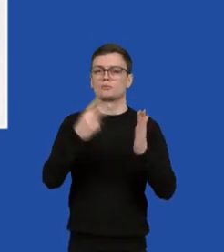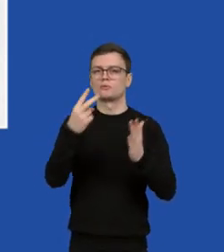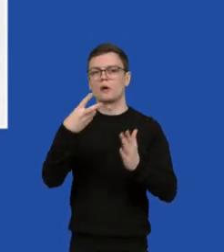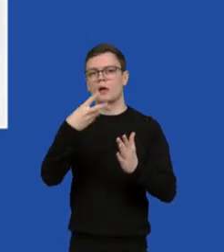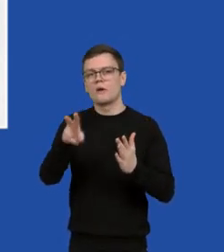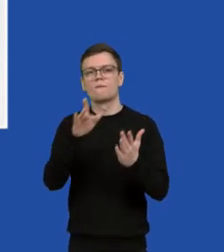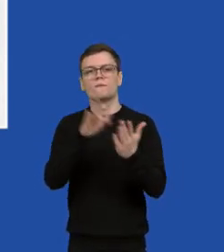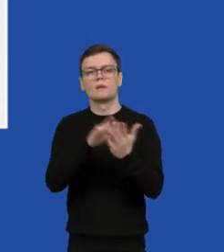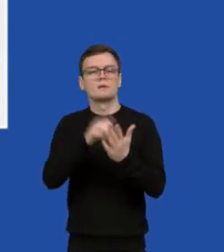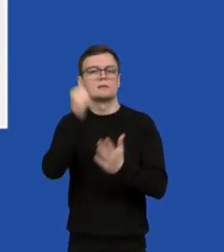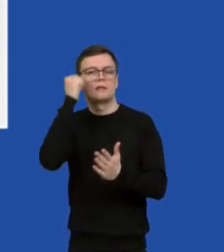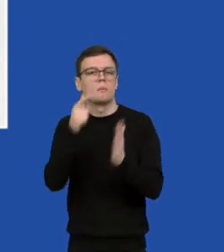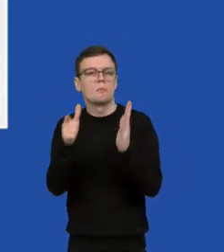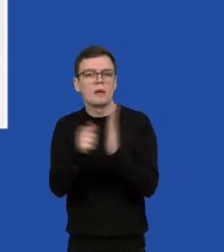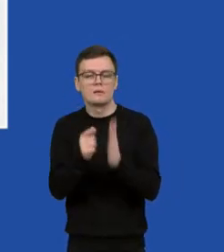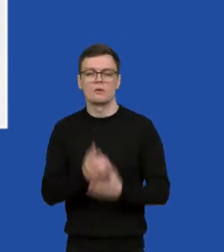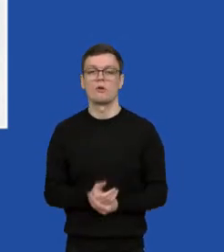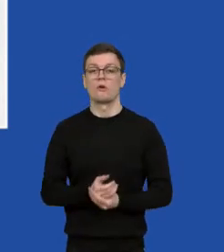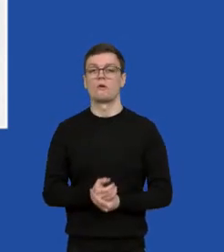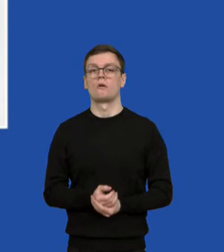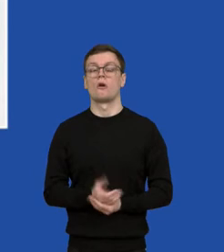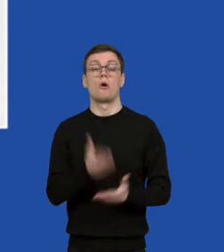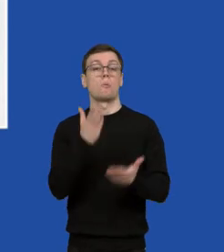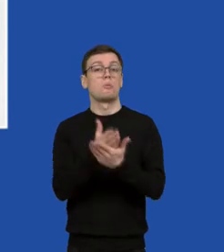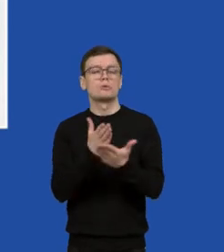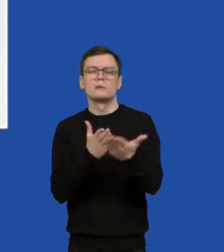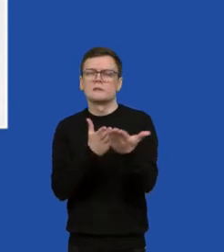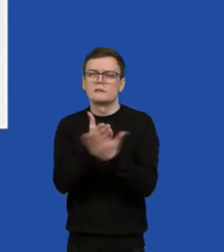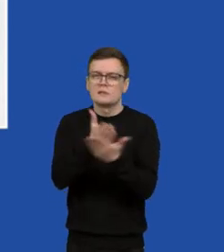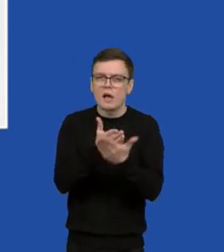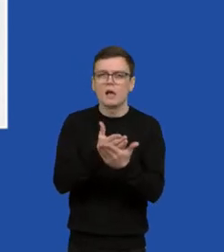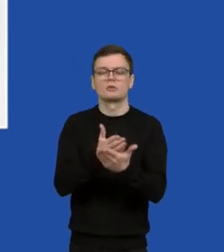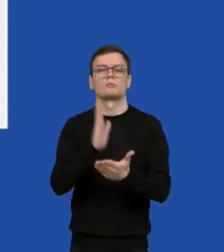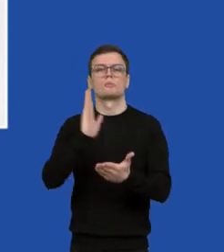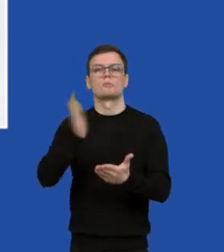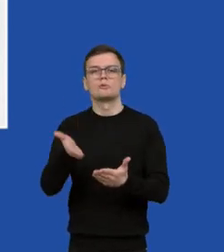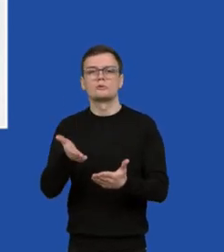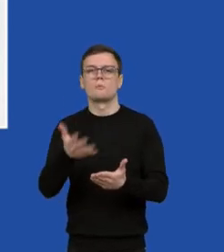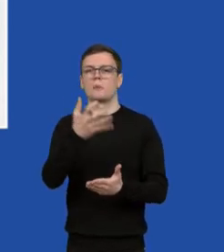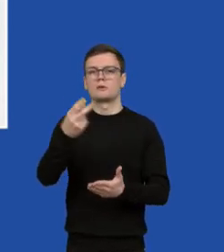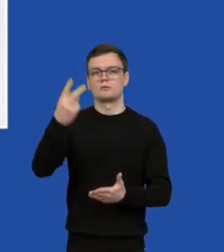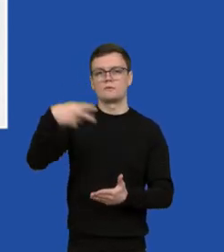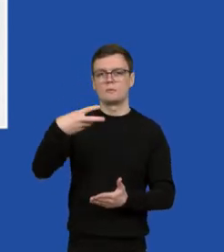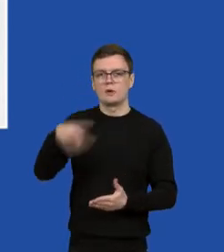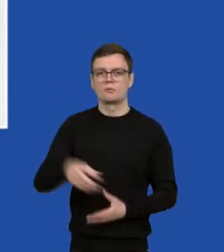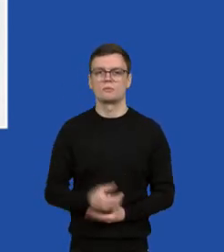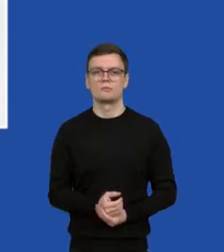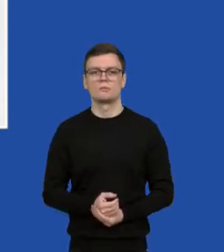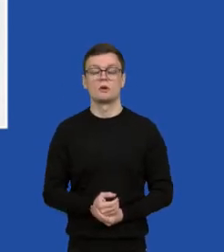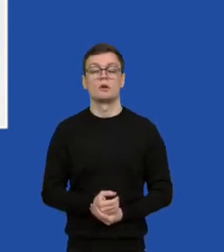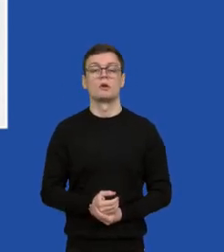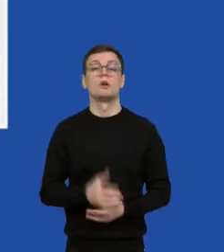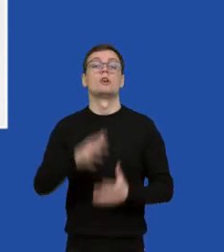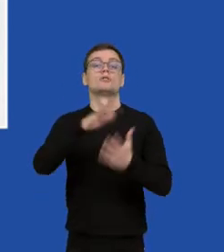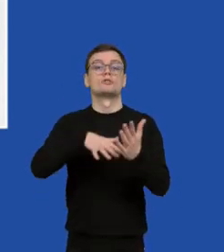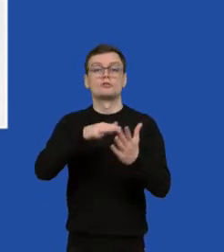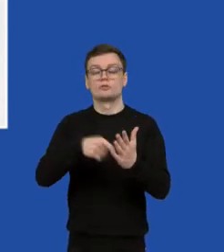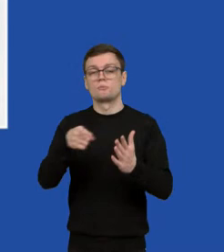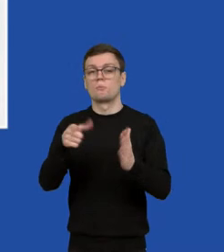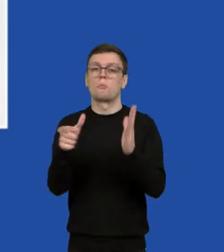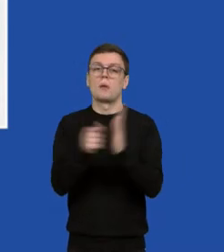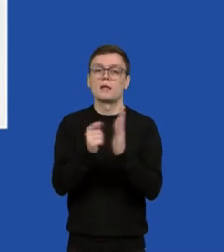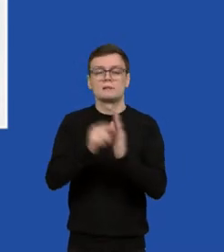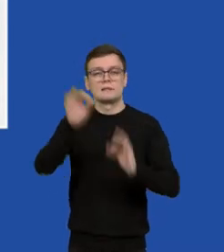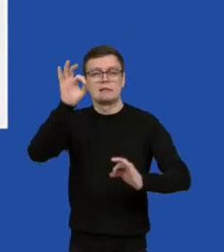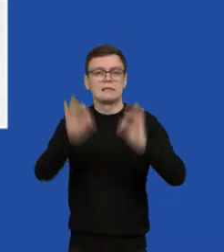senatvės pensija su būtinuoju stažu didėtų iki 510 eurų. Toliau išliktų pensijų indeksavimo mechanizmas,